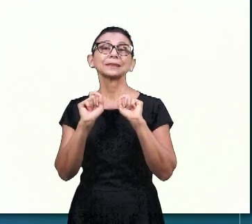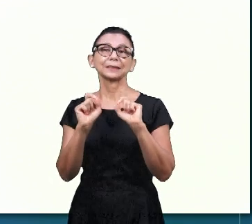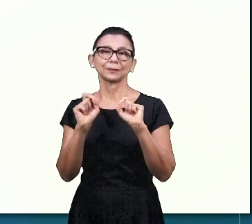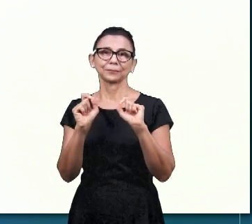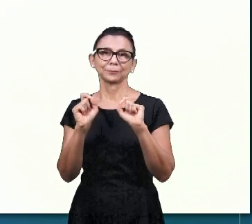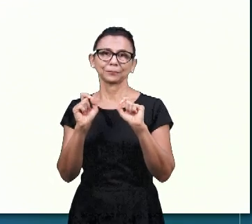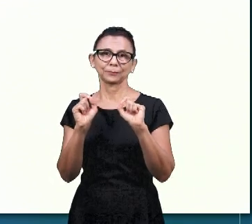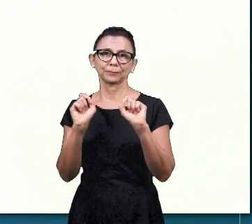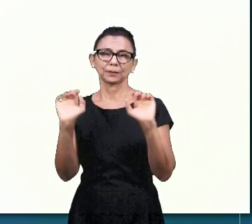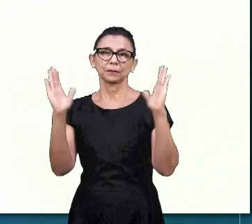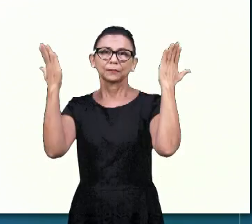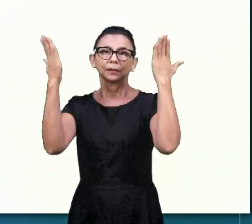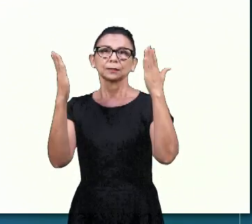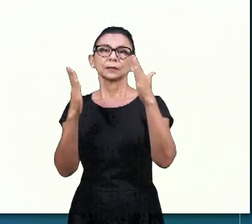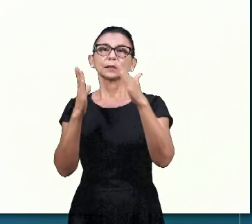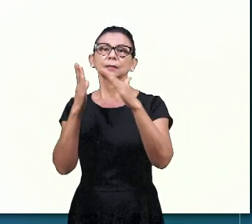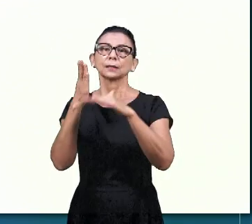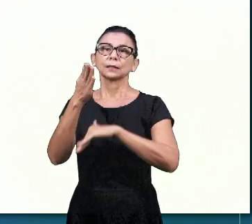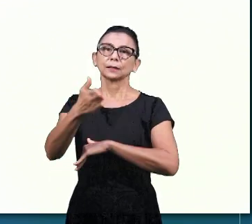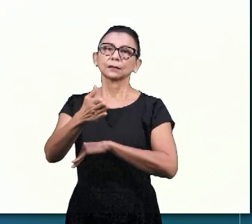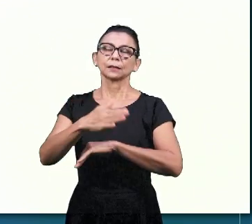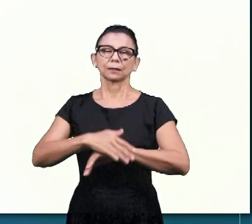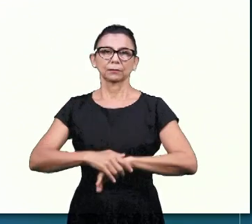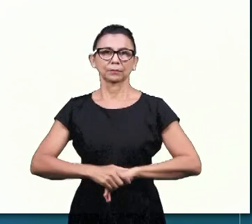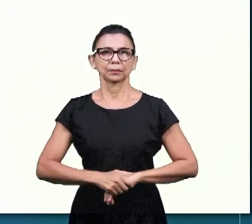dans cette fête. Cette question est divisée en deux parties.